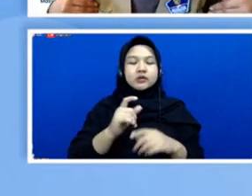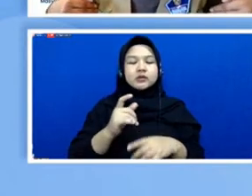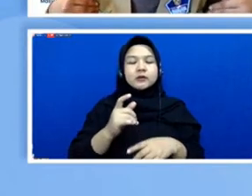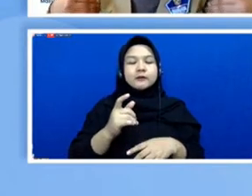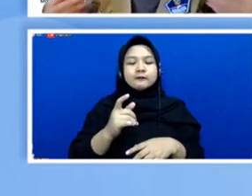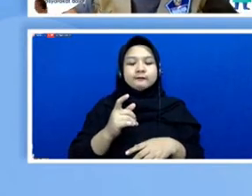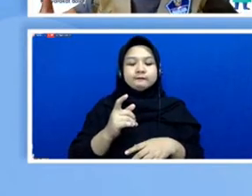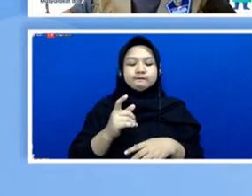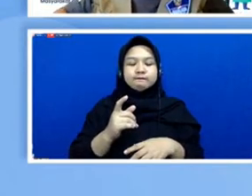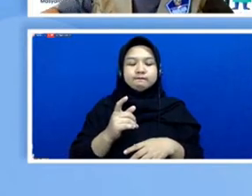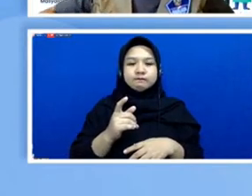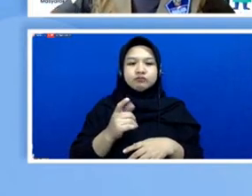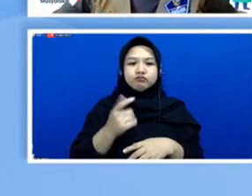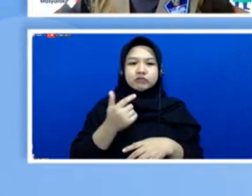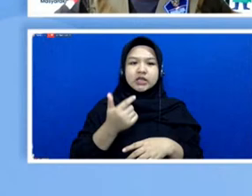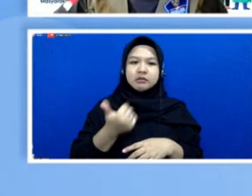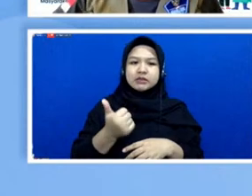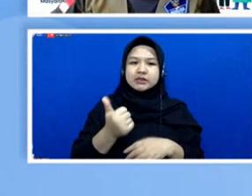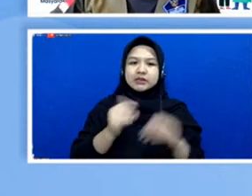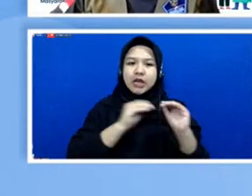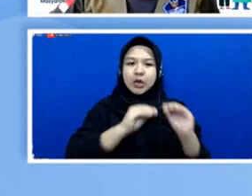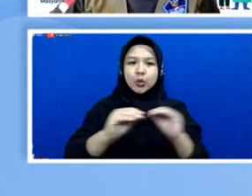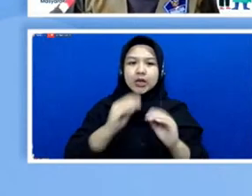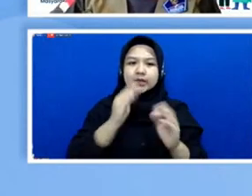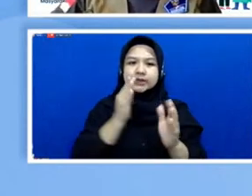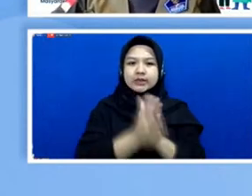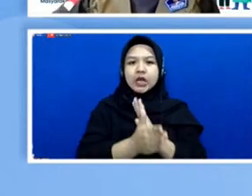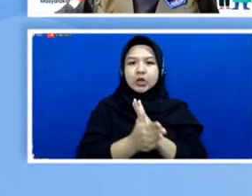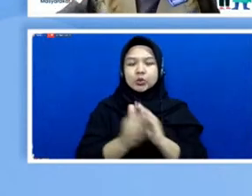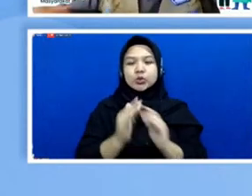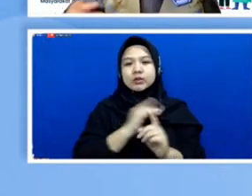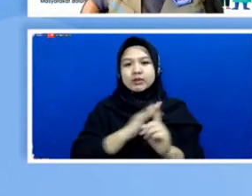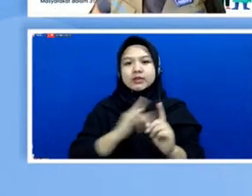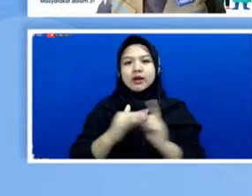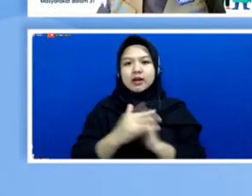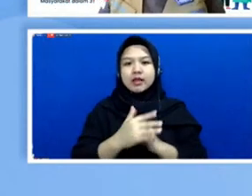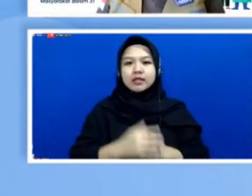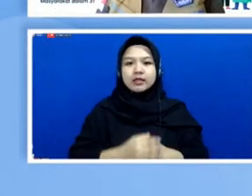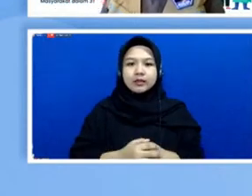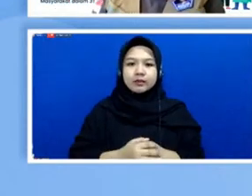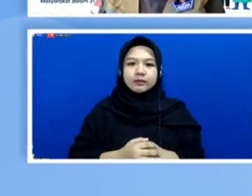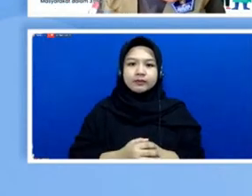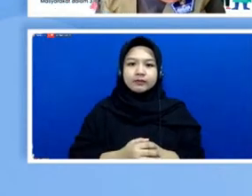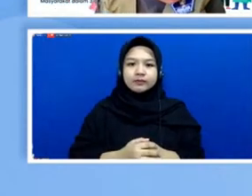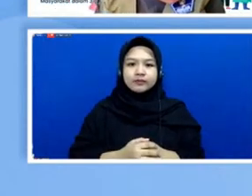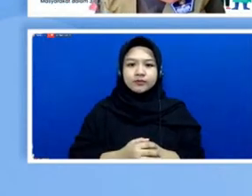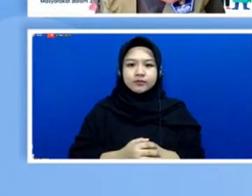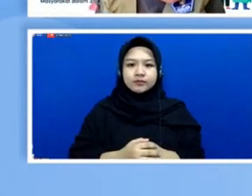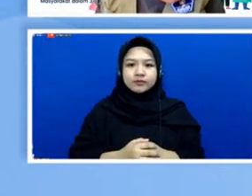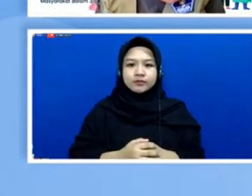dengan bisa melakukan edukasi langsung terhadap masyarakat gitu.